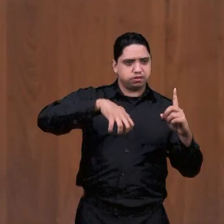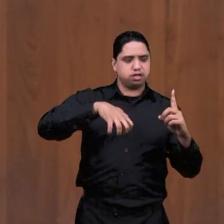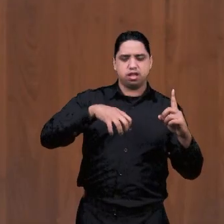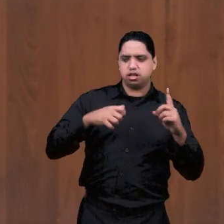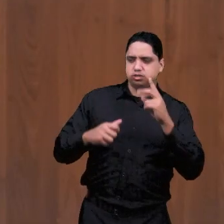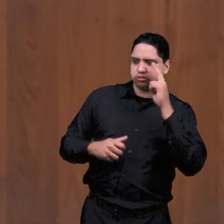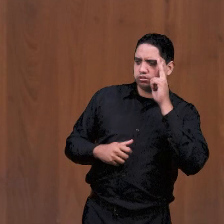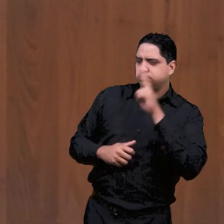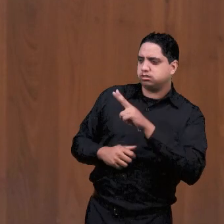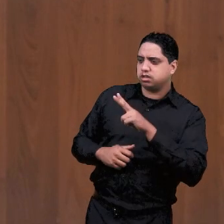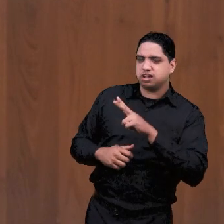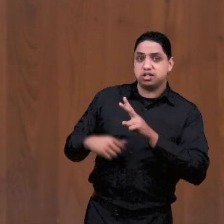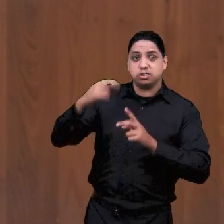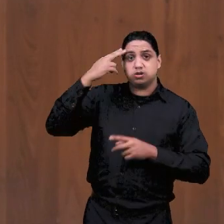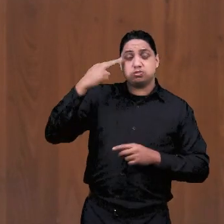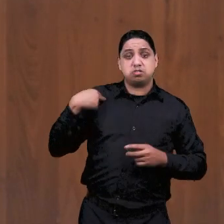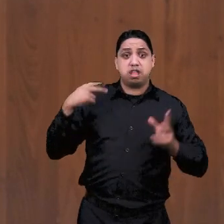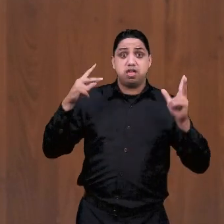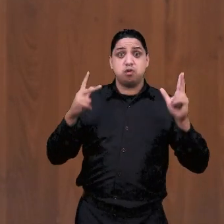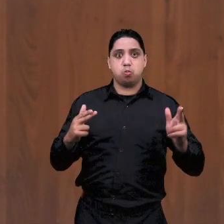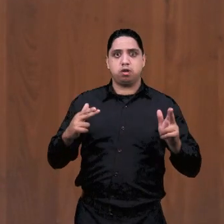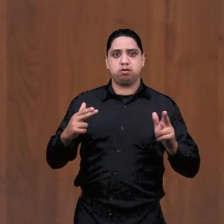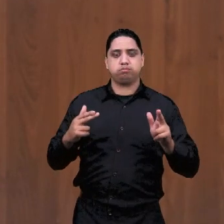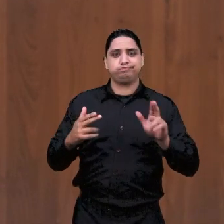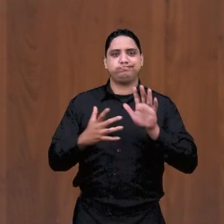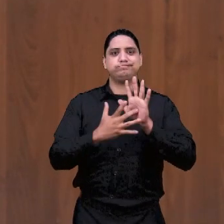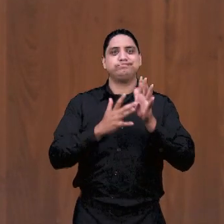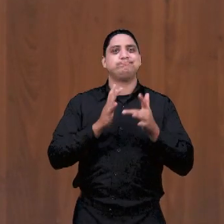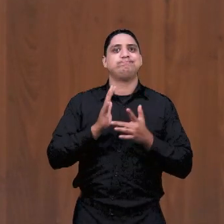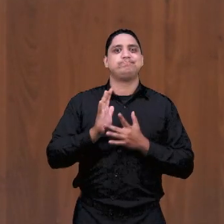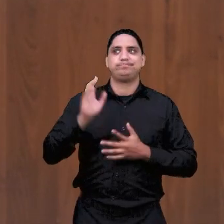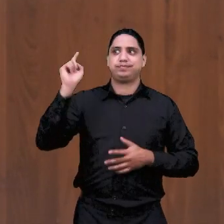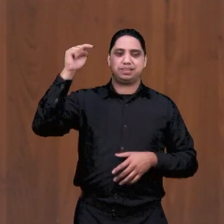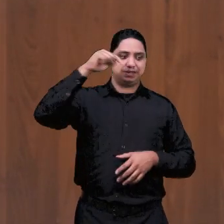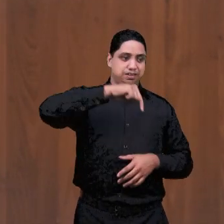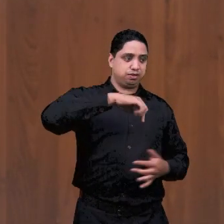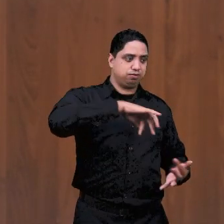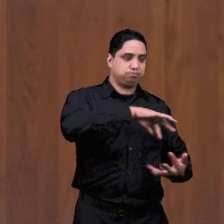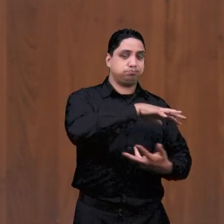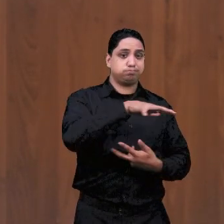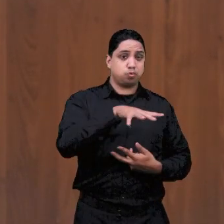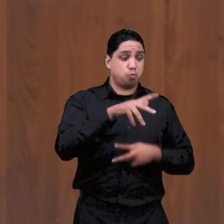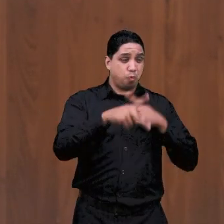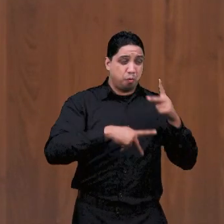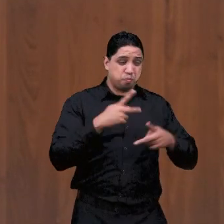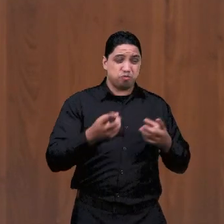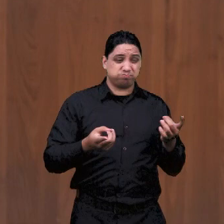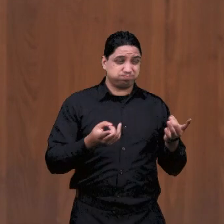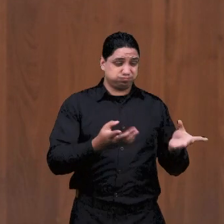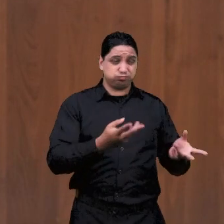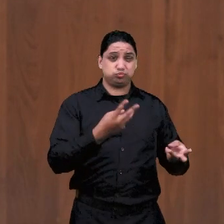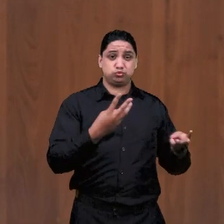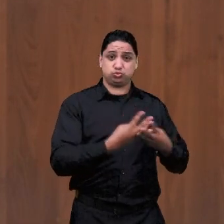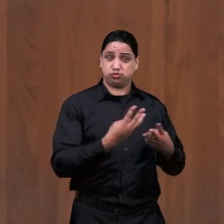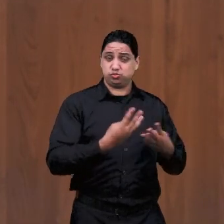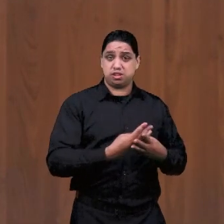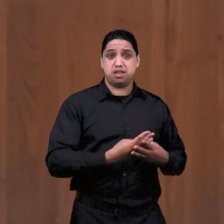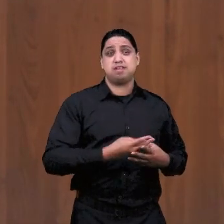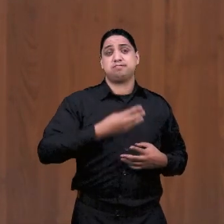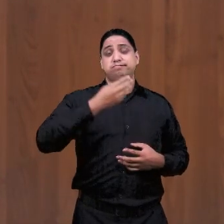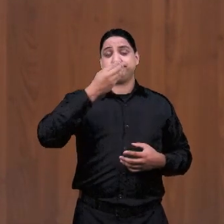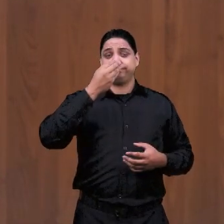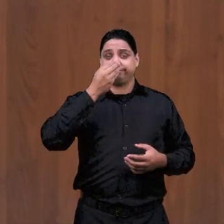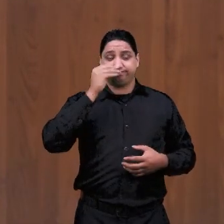Joseph, Jésus, il est venu à ce monde, il a été rejeté par son propre peuple, les Juifs, il a été